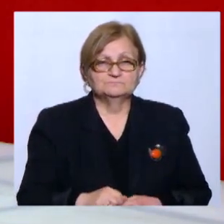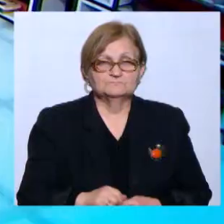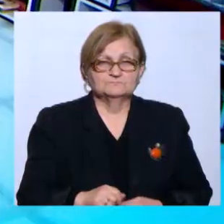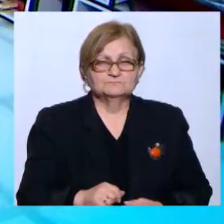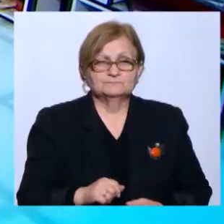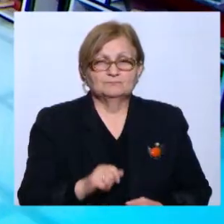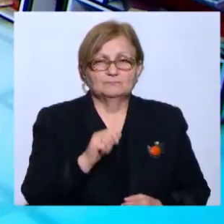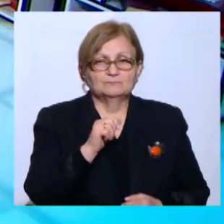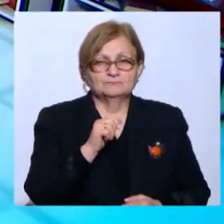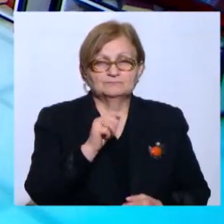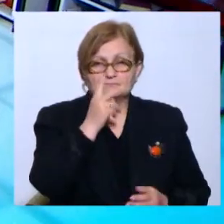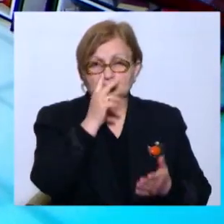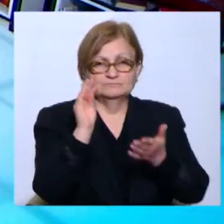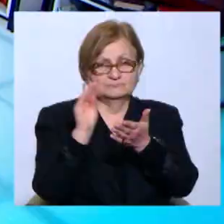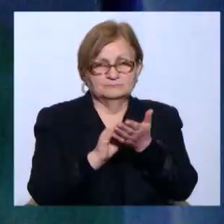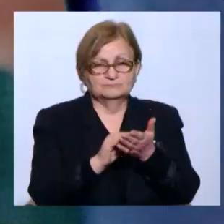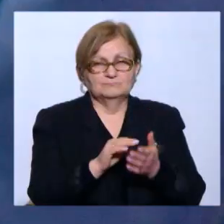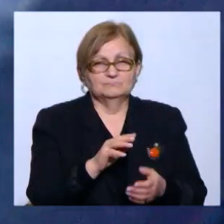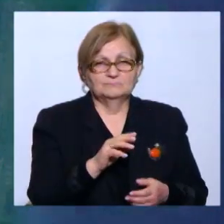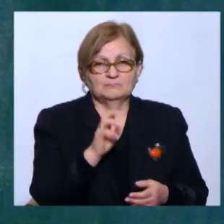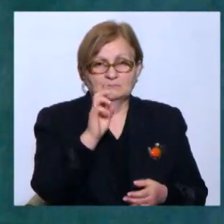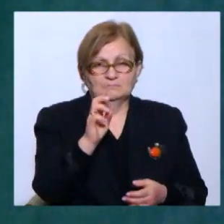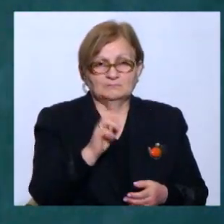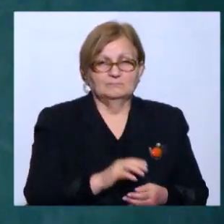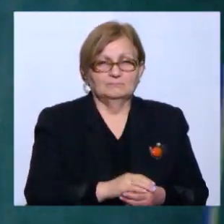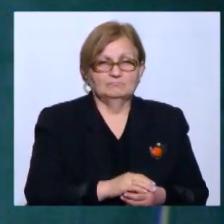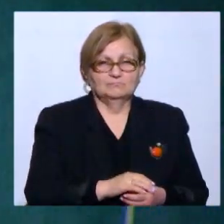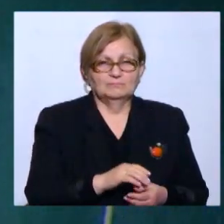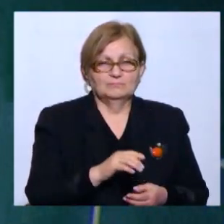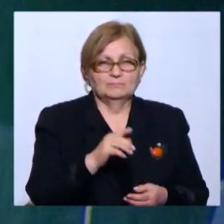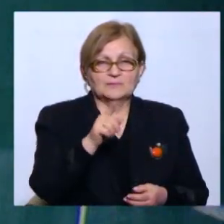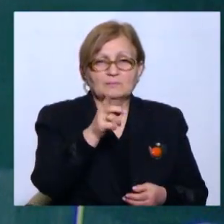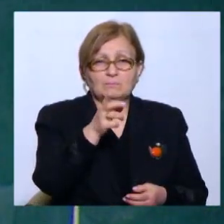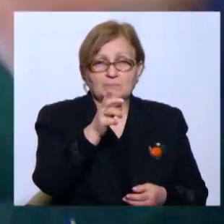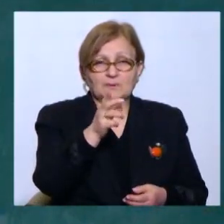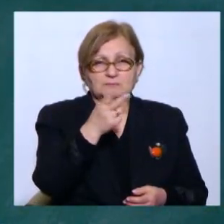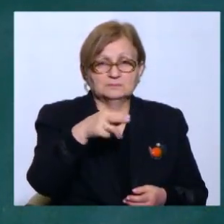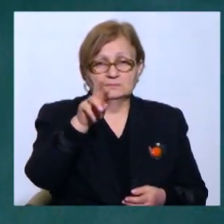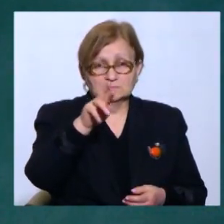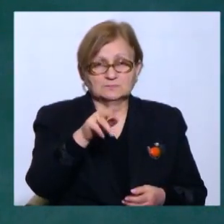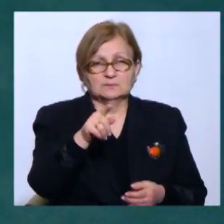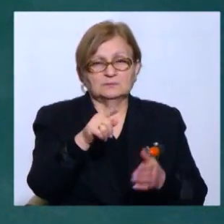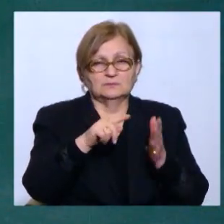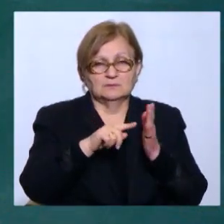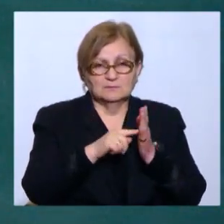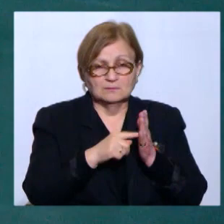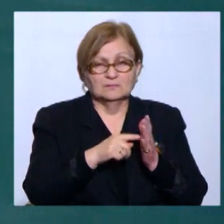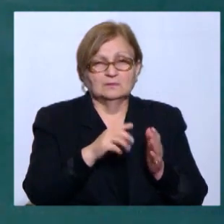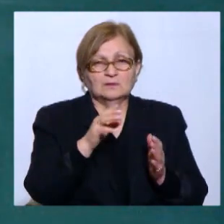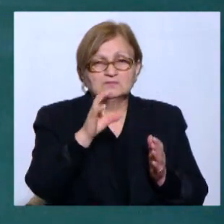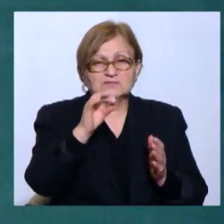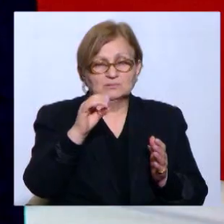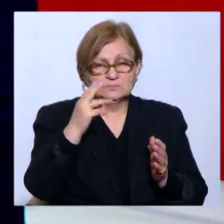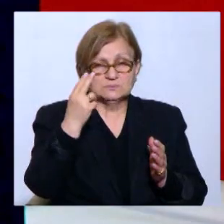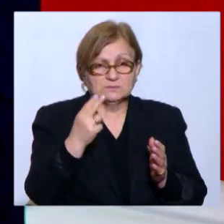Ესე იგი, ha-ს ვშავწეროთ b, რადგან ჩვენ ვაკვადრატებთ b გამრავებულ სინუს c-ზე, როდესაც ეს